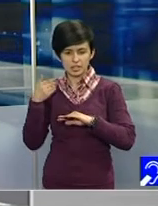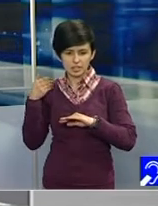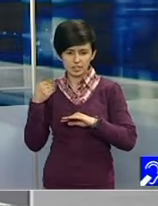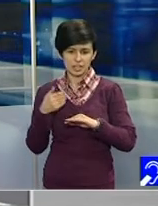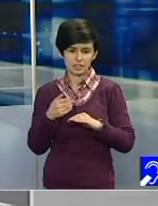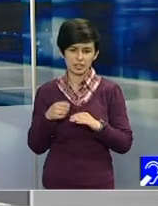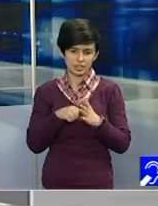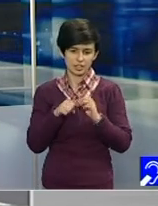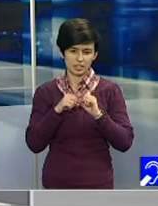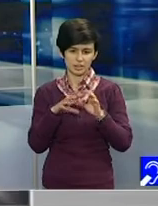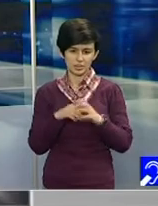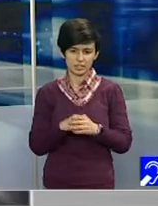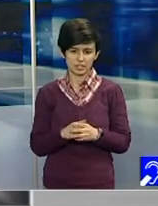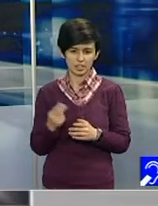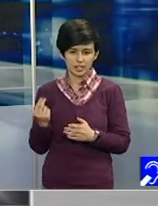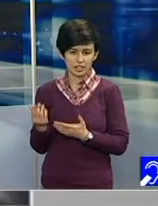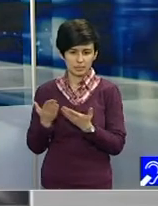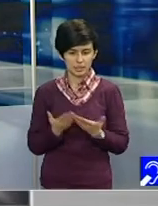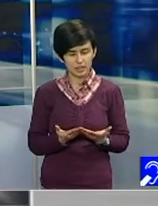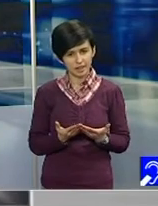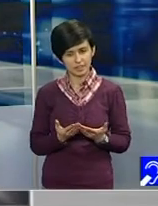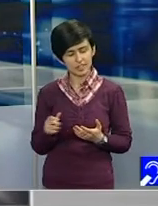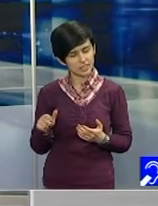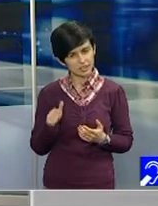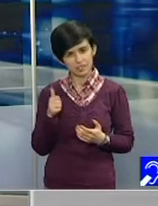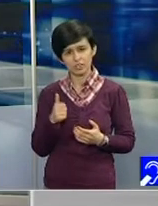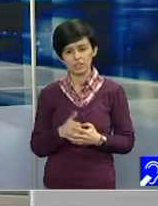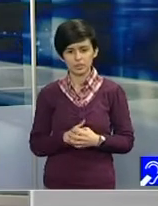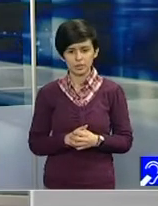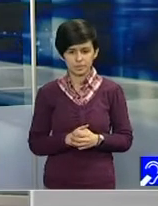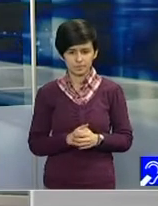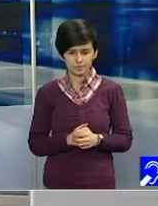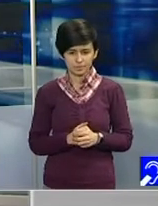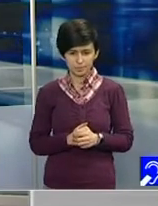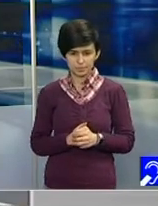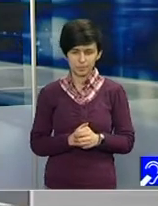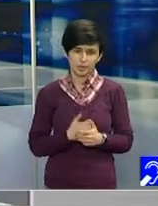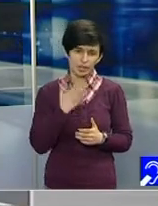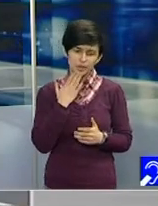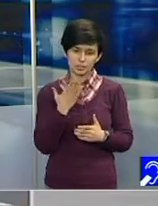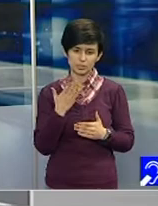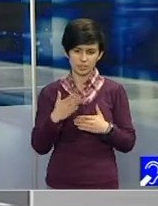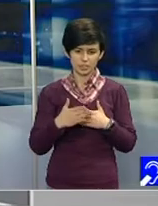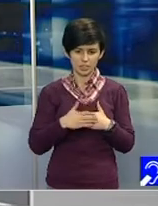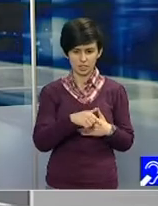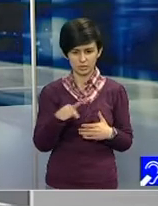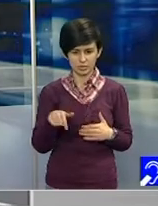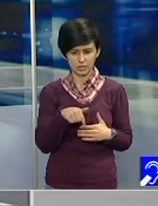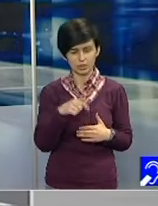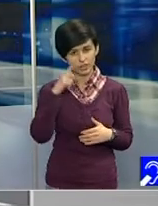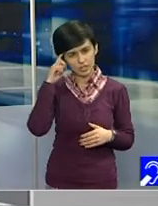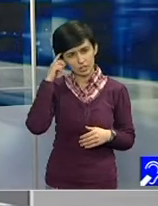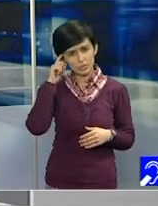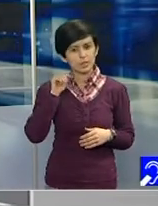sosit alături de mine. Bine ai revenit, Corina, cred că e cel mai corect spus. Bine v-am regăsit. Mulțumim că ești alături de noi. Știu că aveți